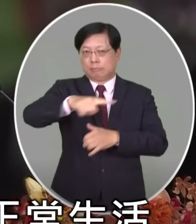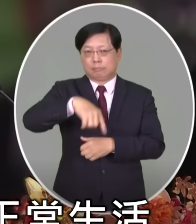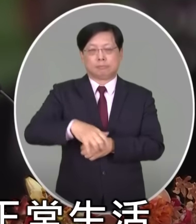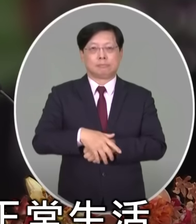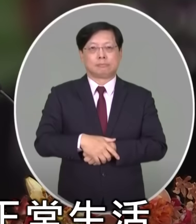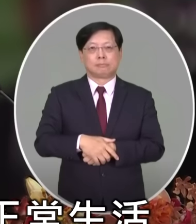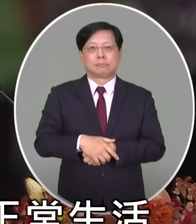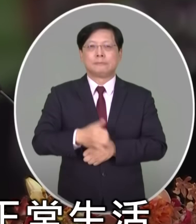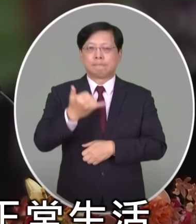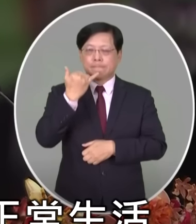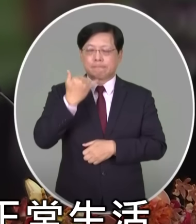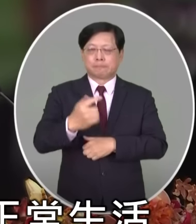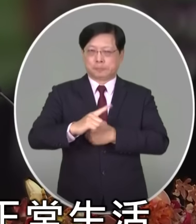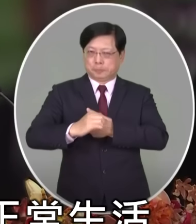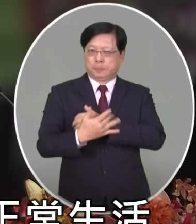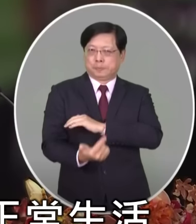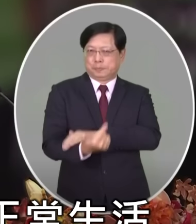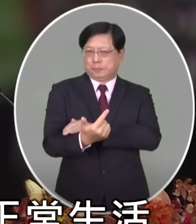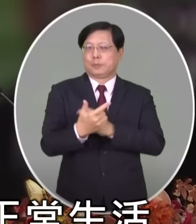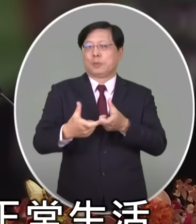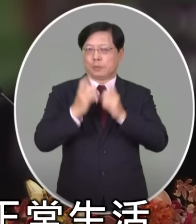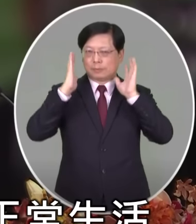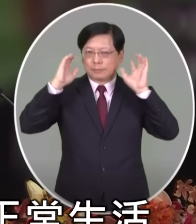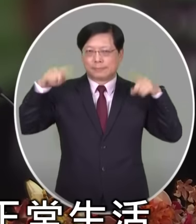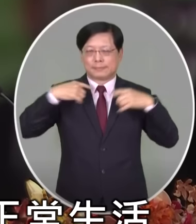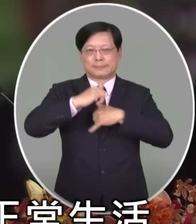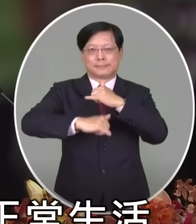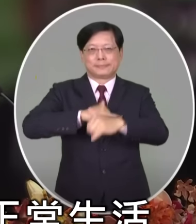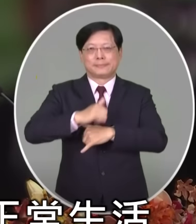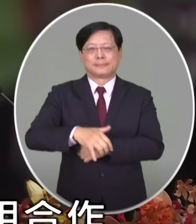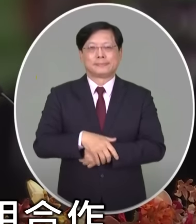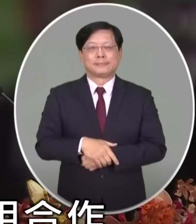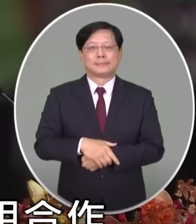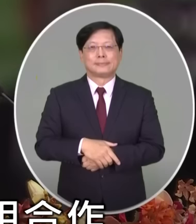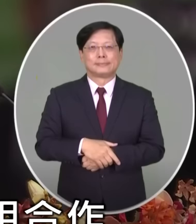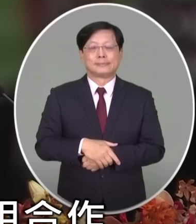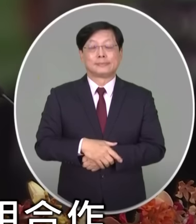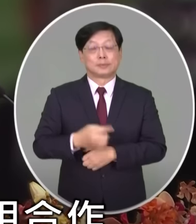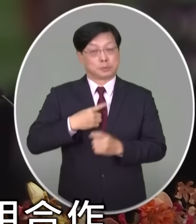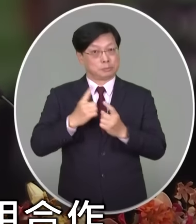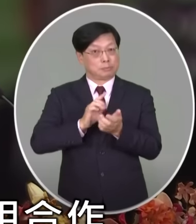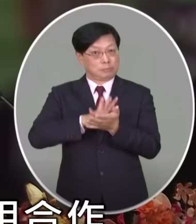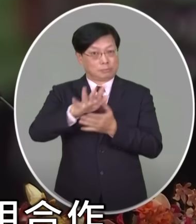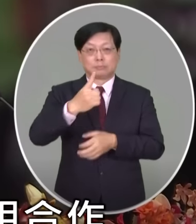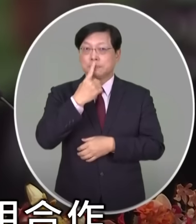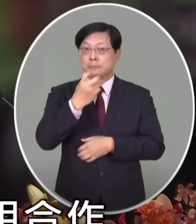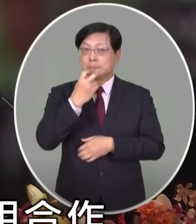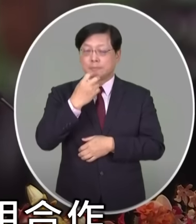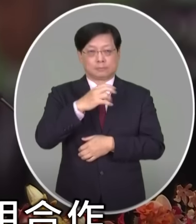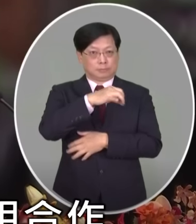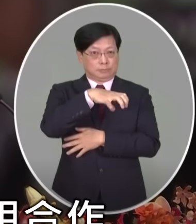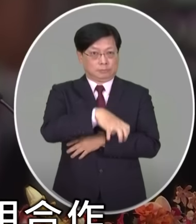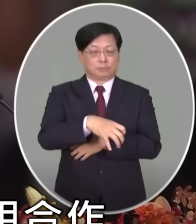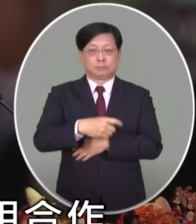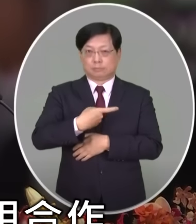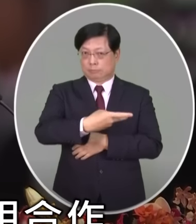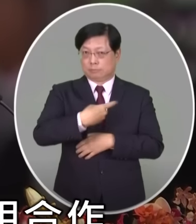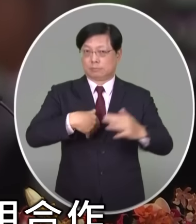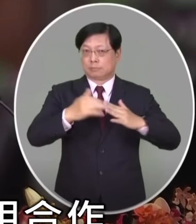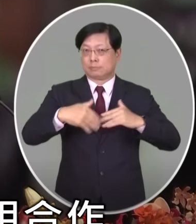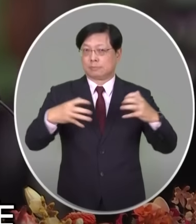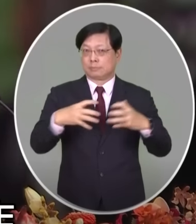以尽早恢复正常生活。我对未来中央和地方的互相合